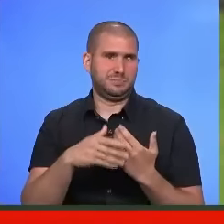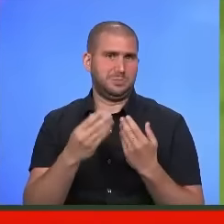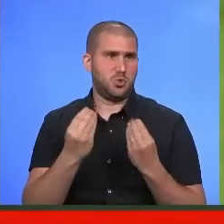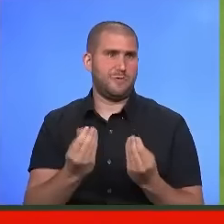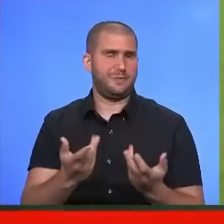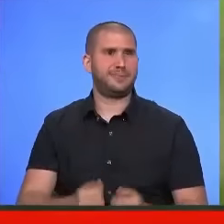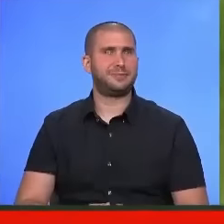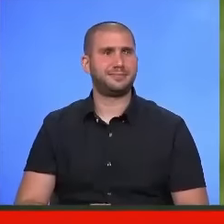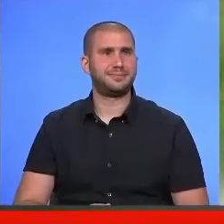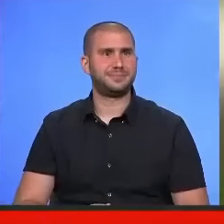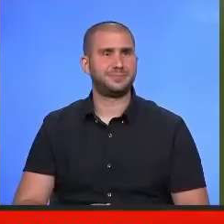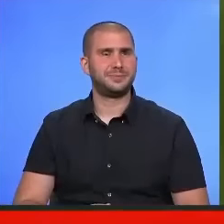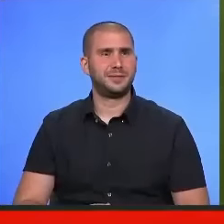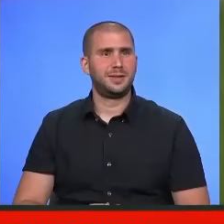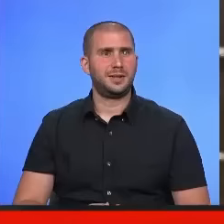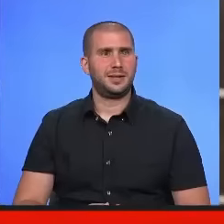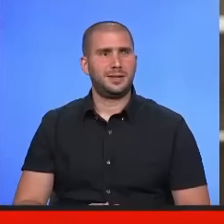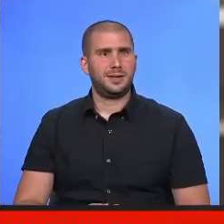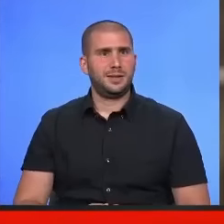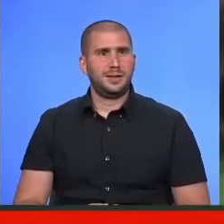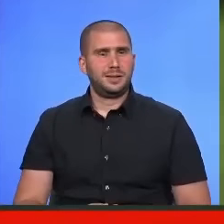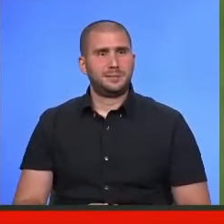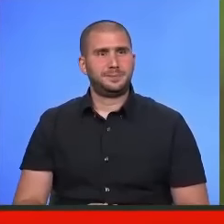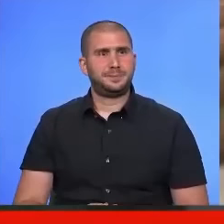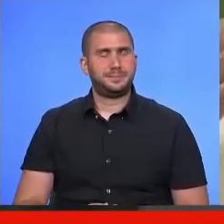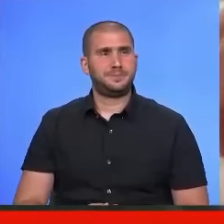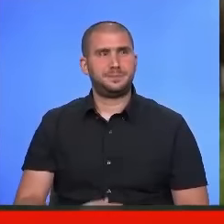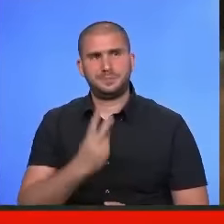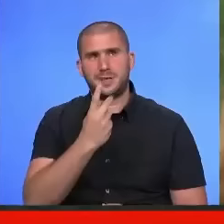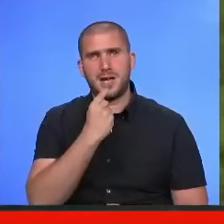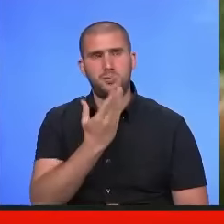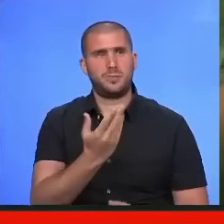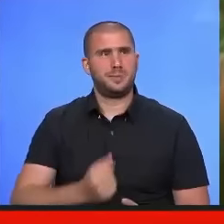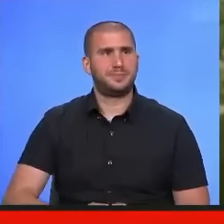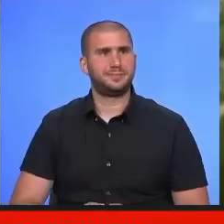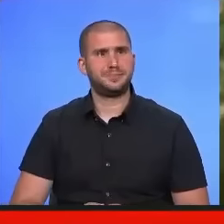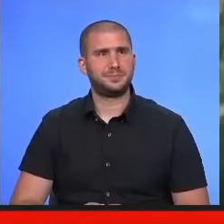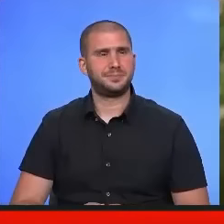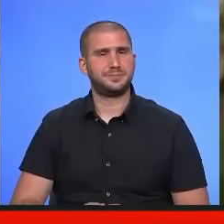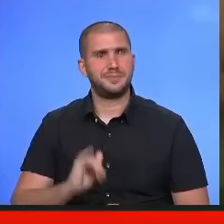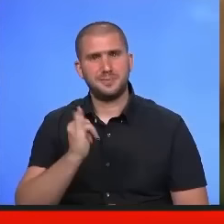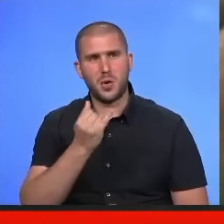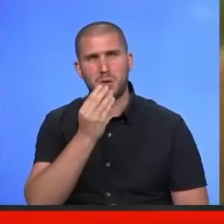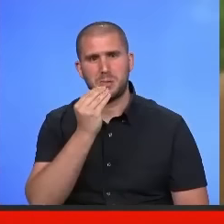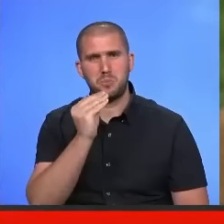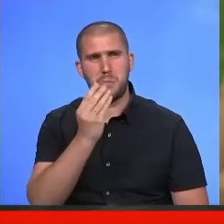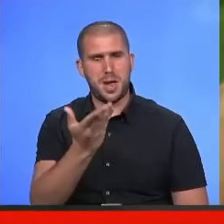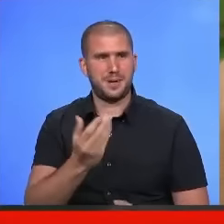יצא טוב בסוף תראה איזה דבר נכון יא בובה